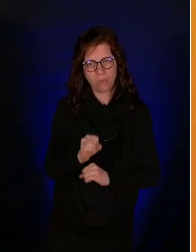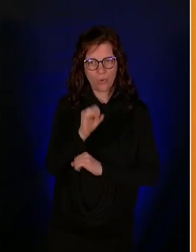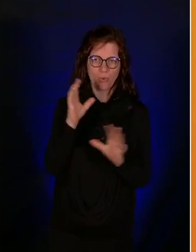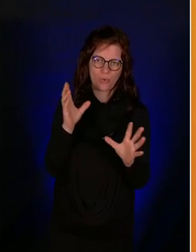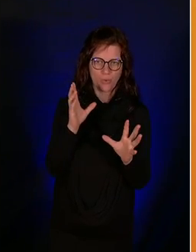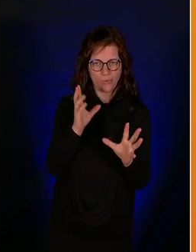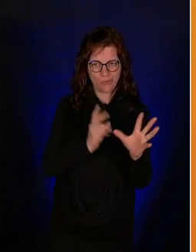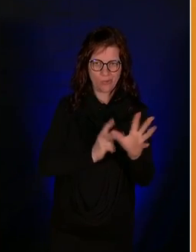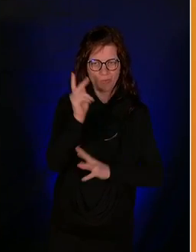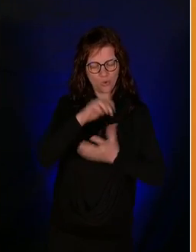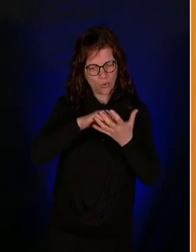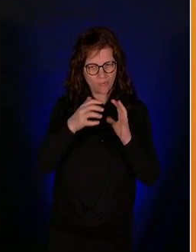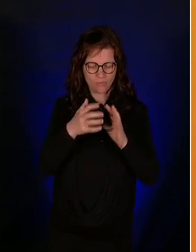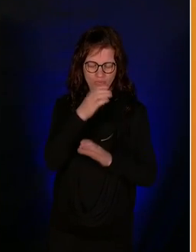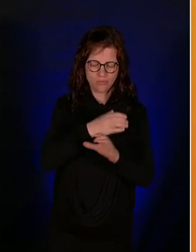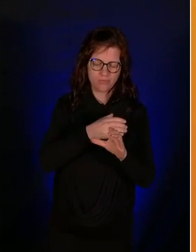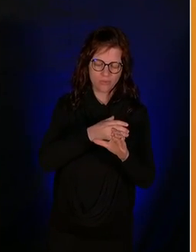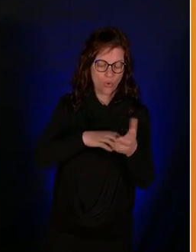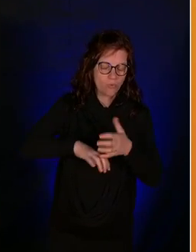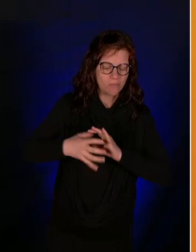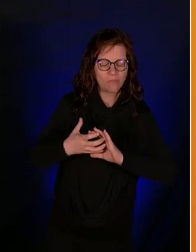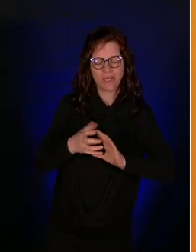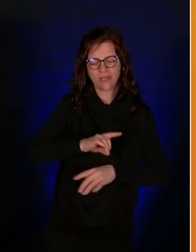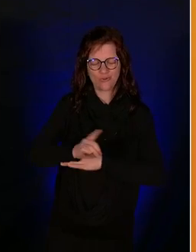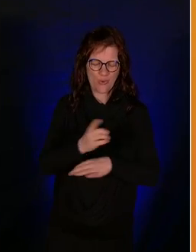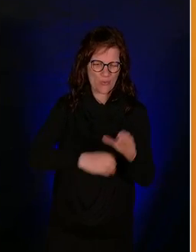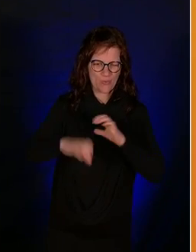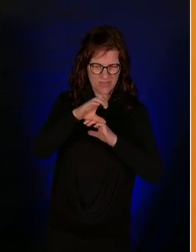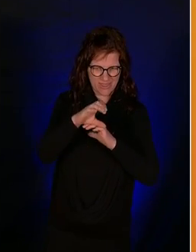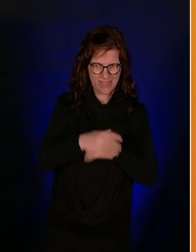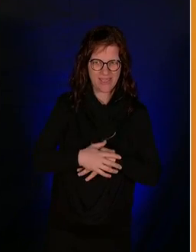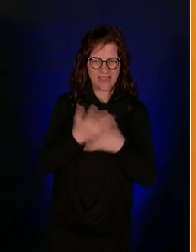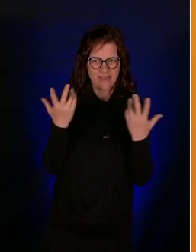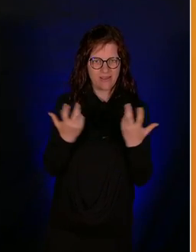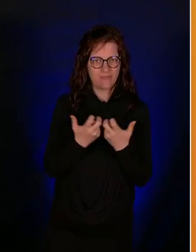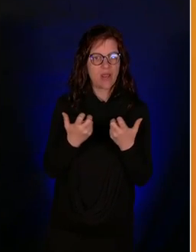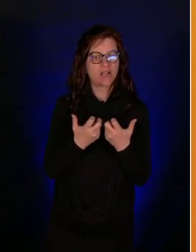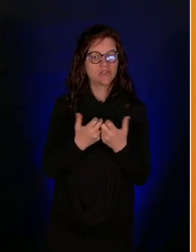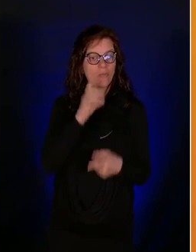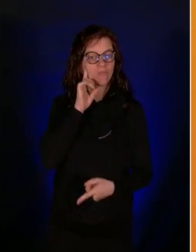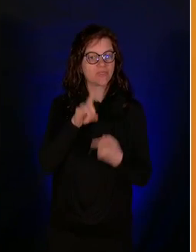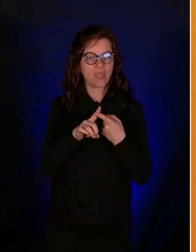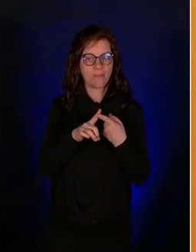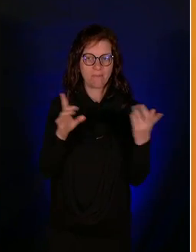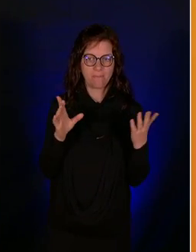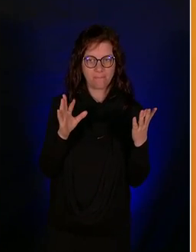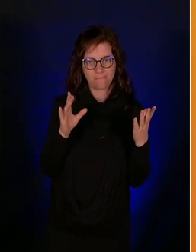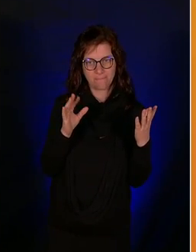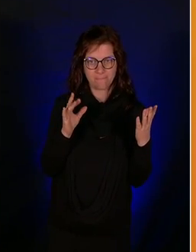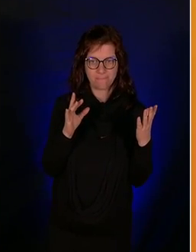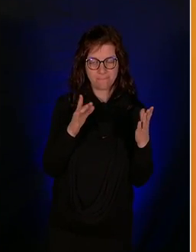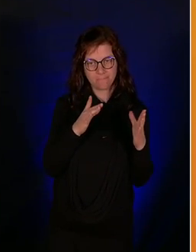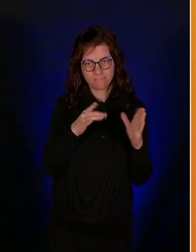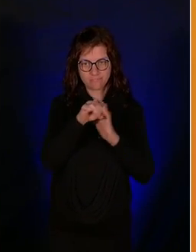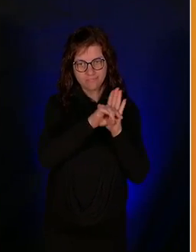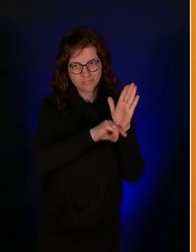compliqué, hein, notamment, enfin complété, pardon, pas compliqué, notamment sur le rétablissement du